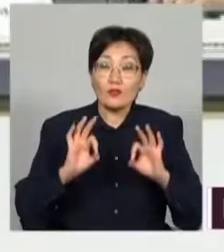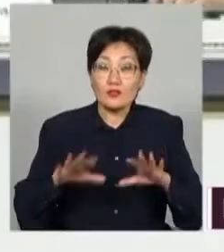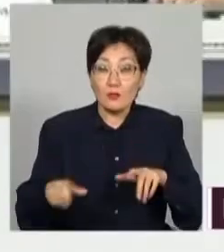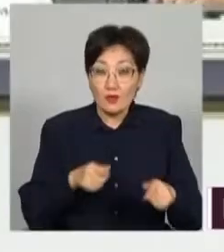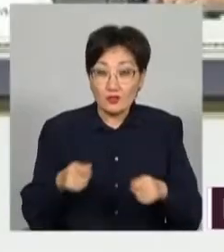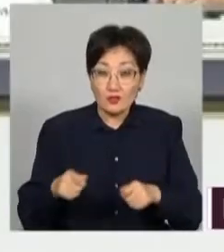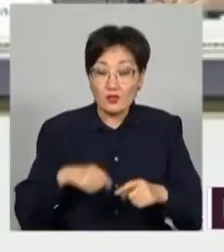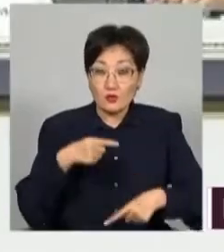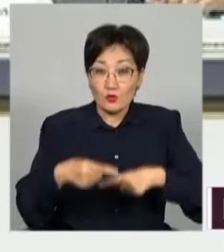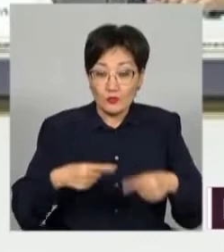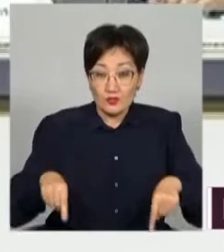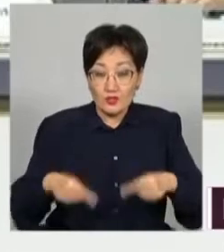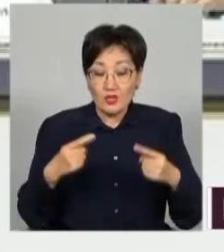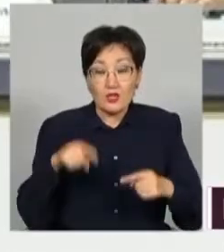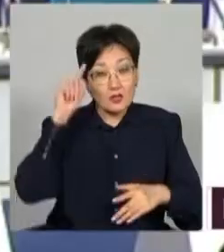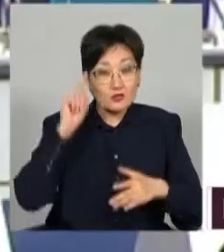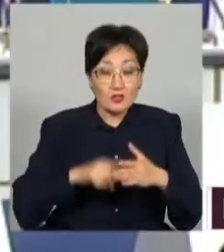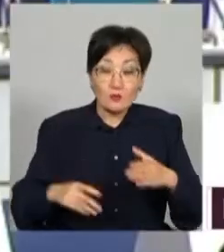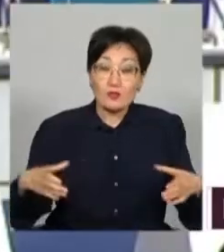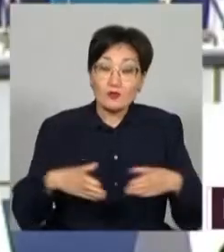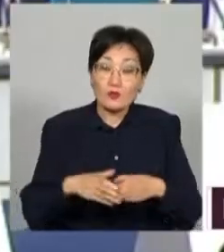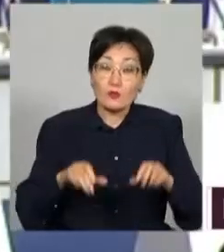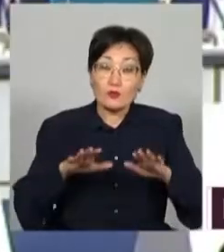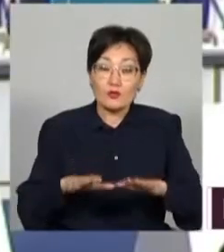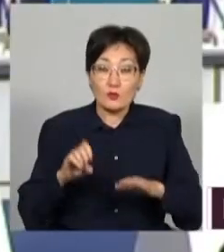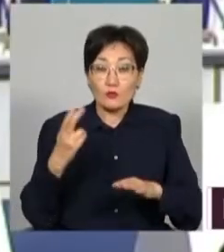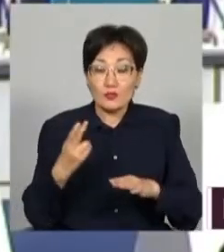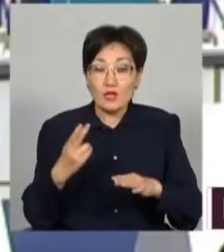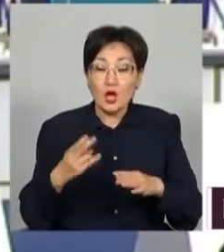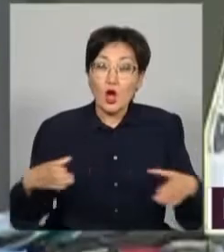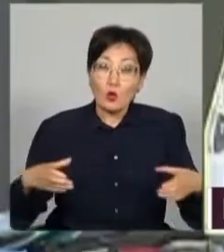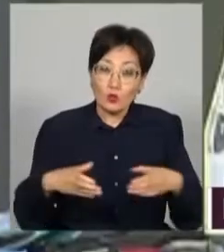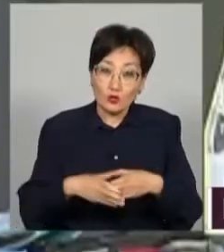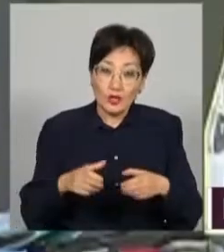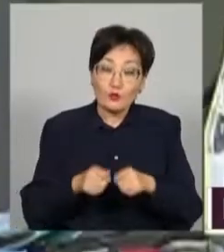яки ұлттық қоғамдық сенім кеңесінің орнына ұлттық құрылтай құруды ұсынды.